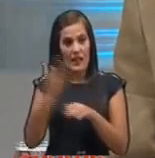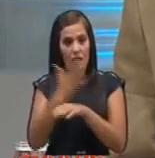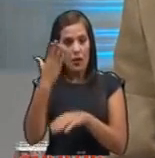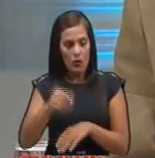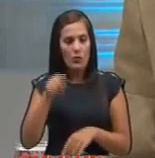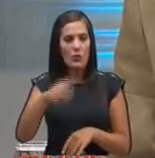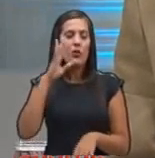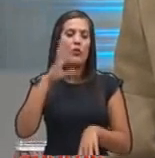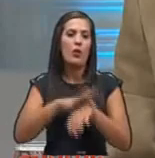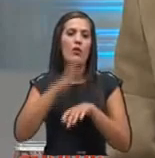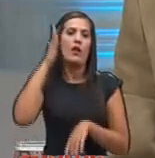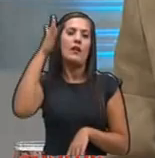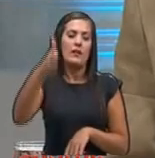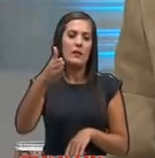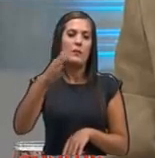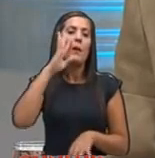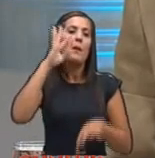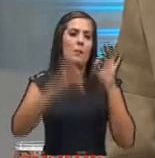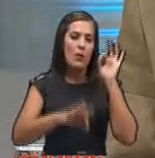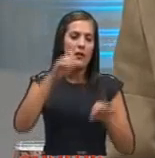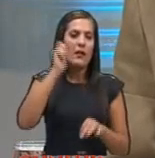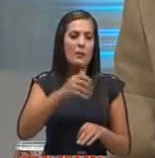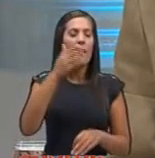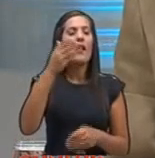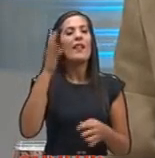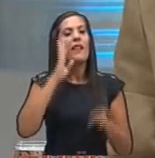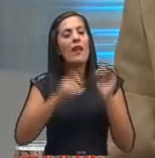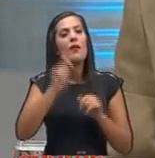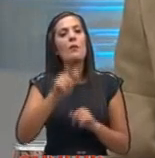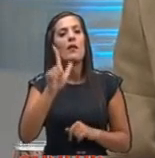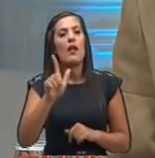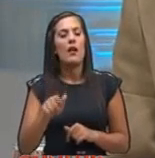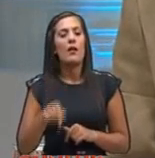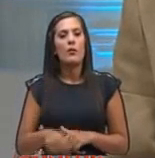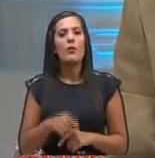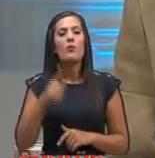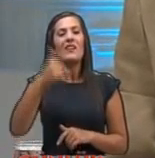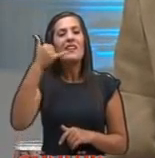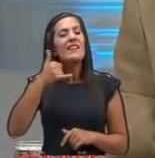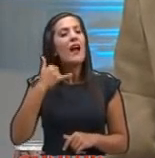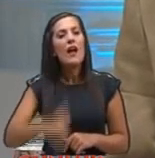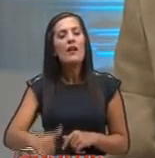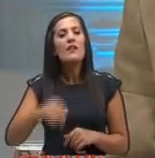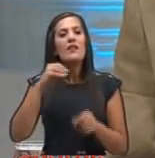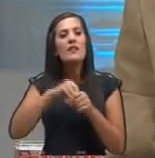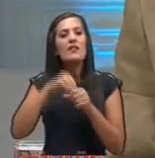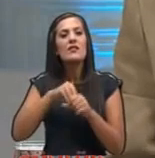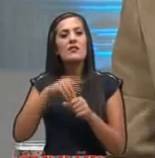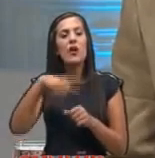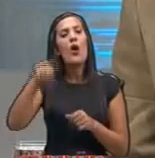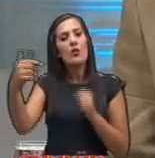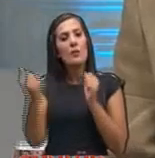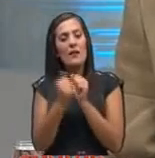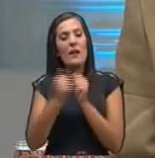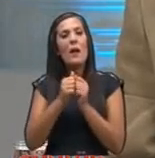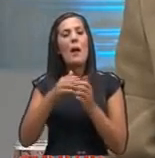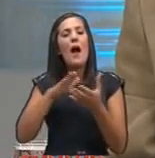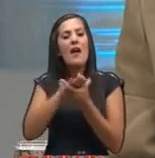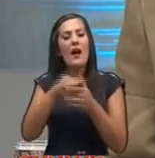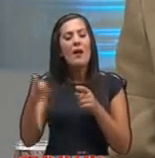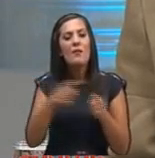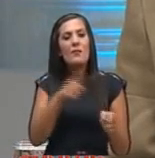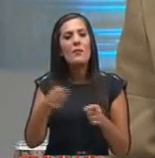olarak müdahalesi ve gerekiyor. Tedavisi gerekir. Bu idrar kaçırma konusuna, yani onunla birlikte her iki bacakta